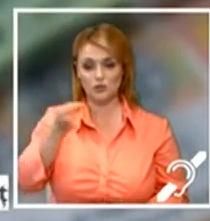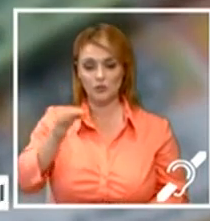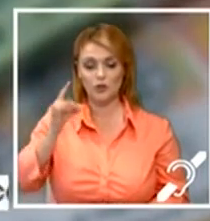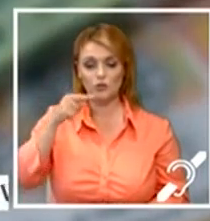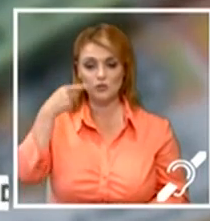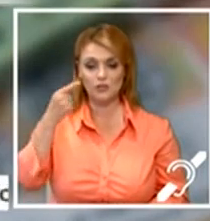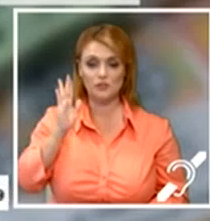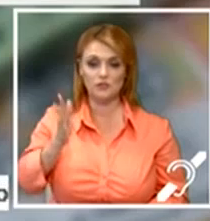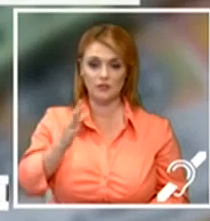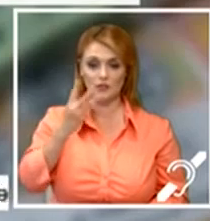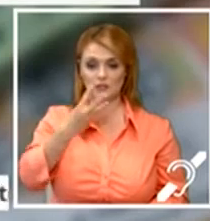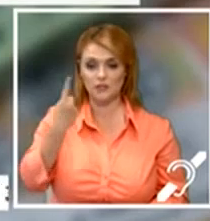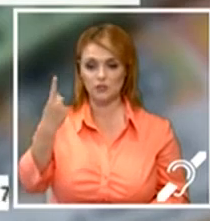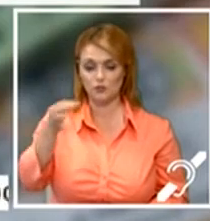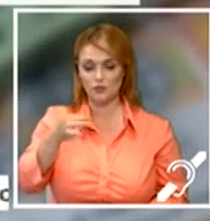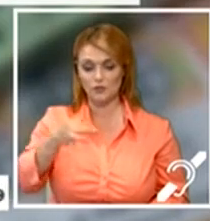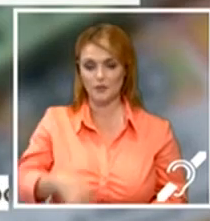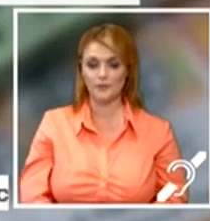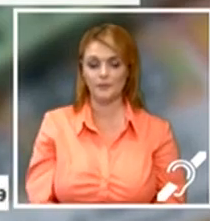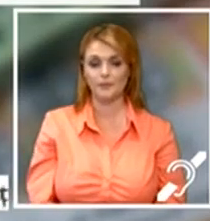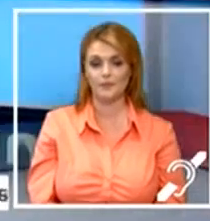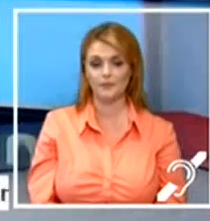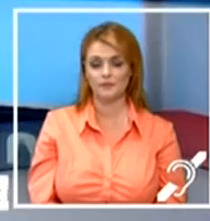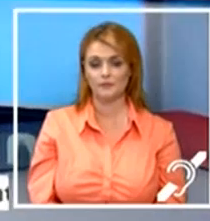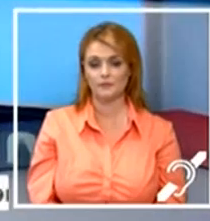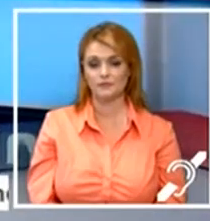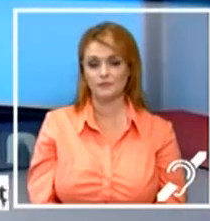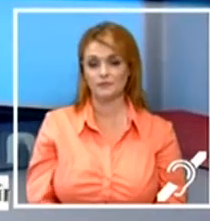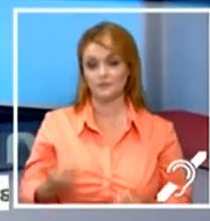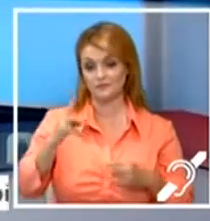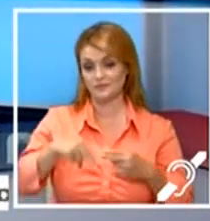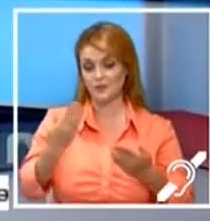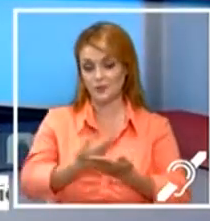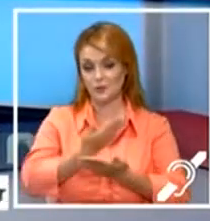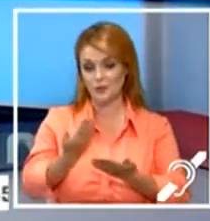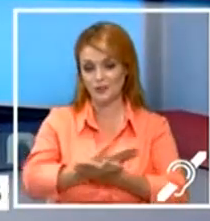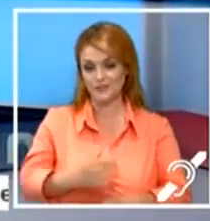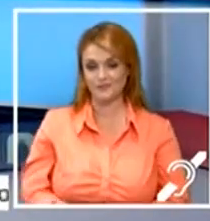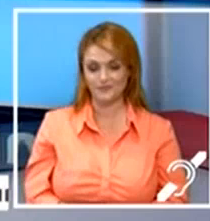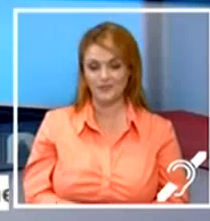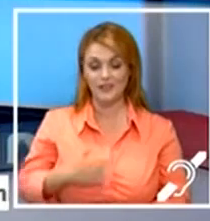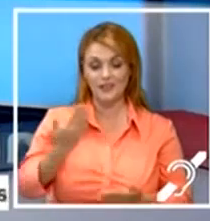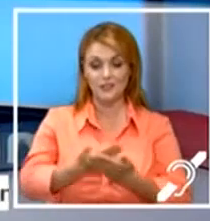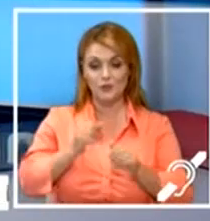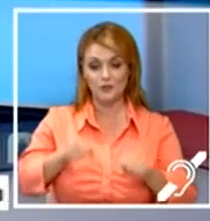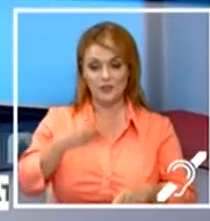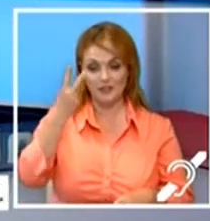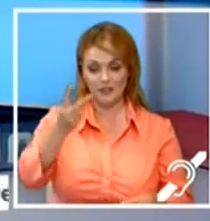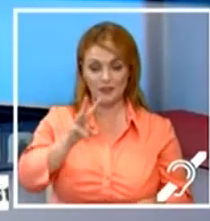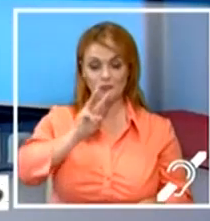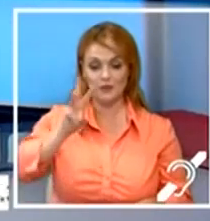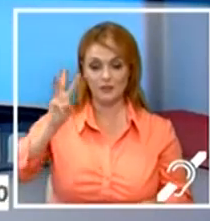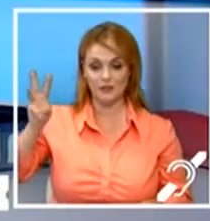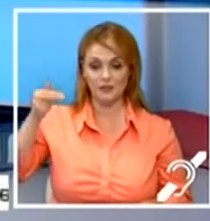iar rubla rusească 31 de bani. Final de telejurnal, domnilor, domnilor, știrile noastre le găsiți și